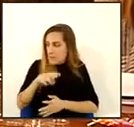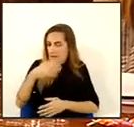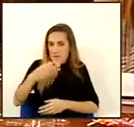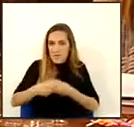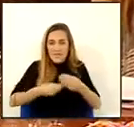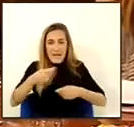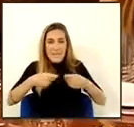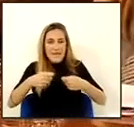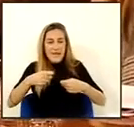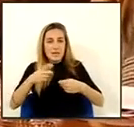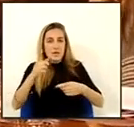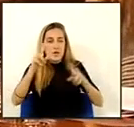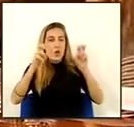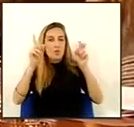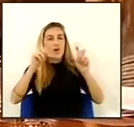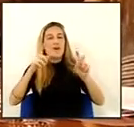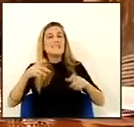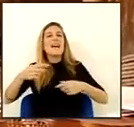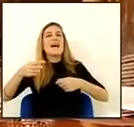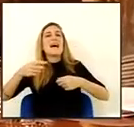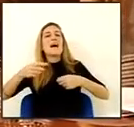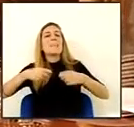parlava de remodelar aquest mercat i baixar-lo baix.